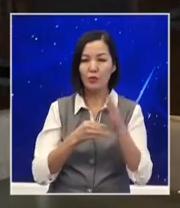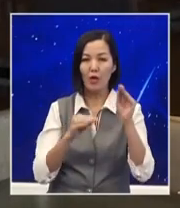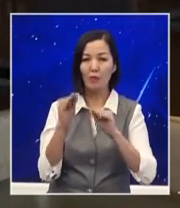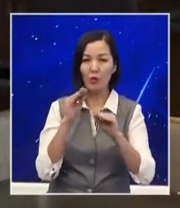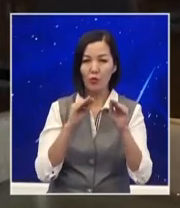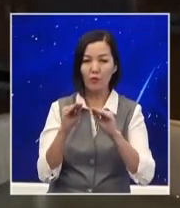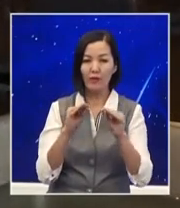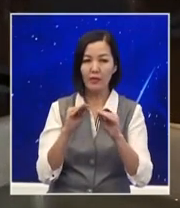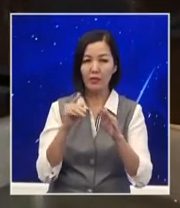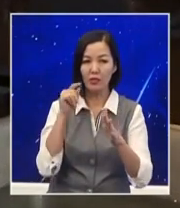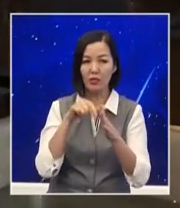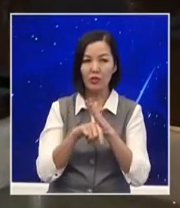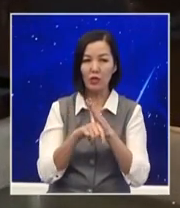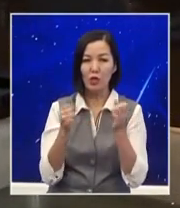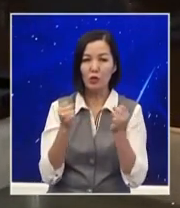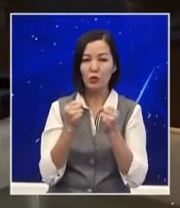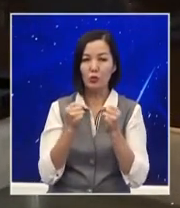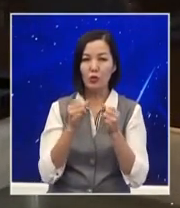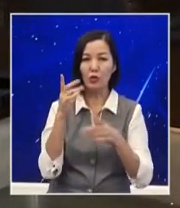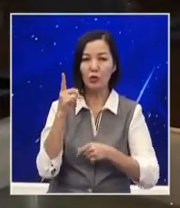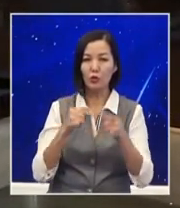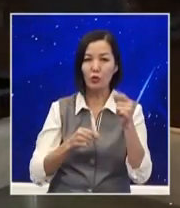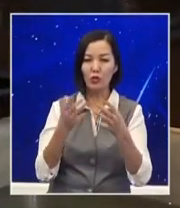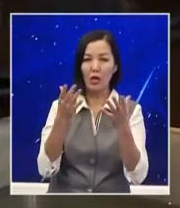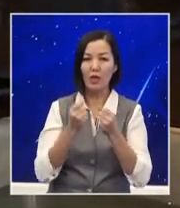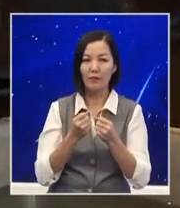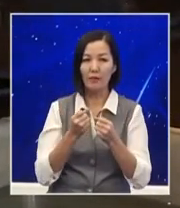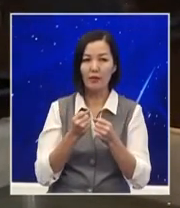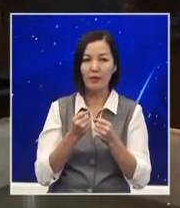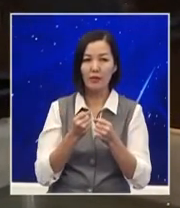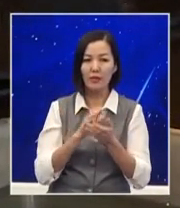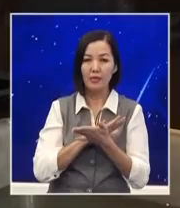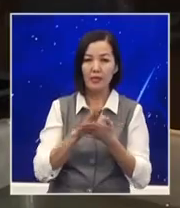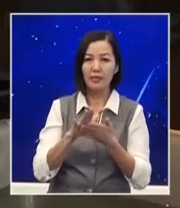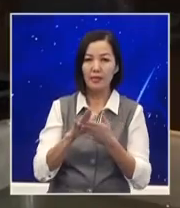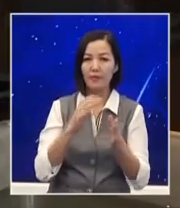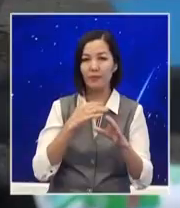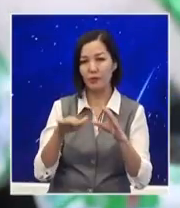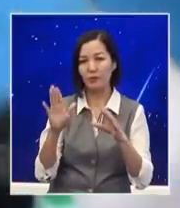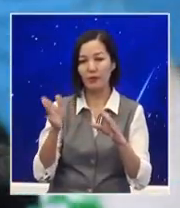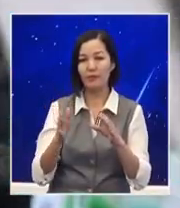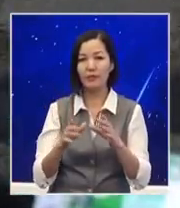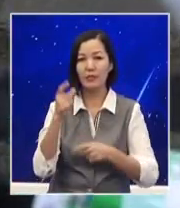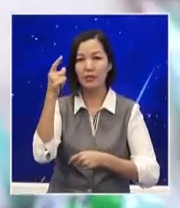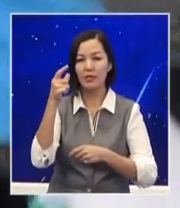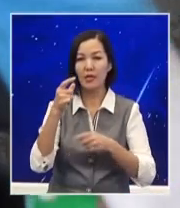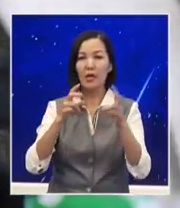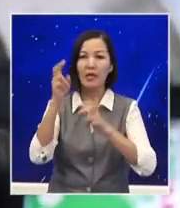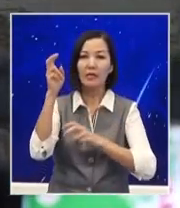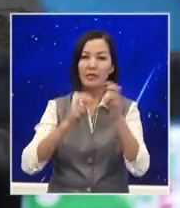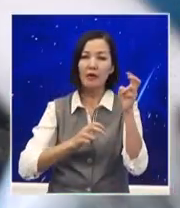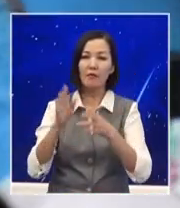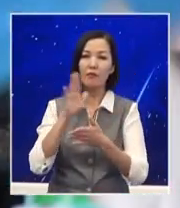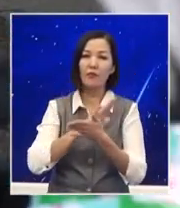алып, суытылған сүтті дайын өнімге пастерлеп, арғарай жібереміз. Зауыт пастерленген табиғи